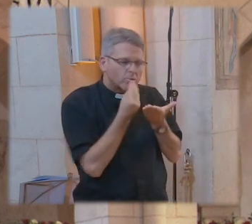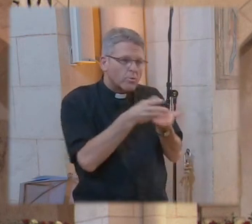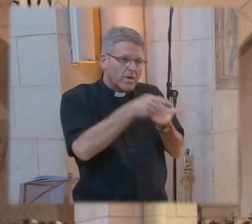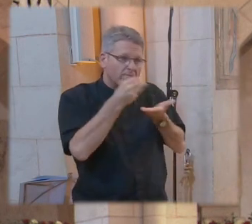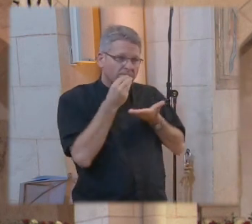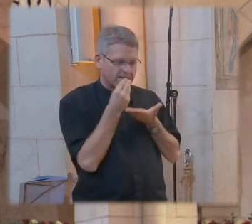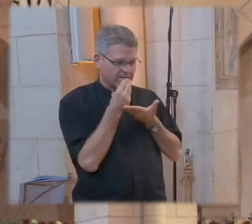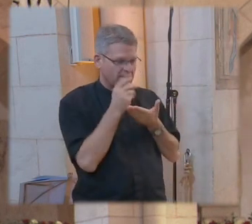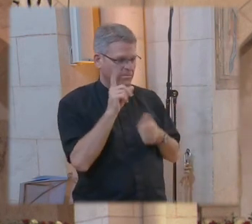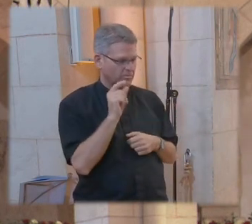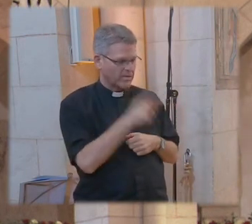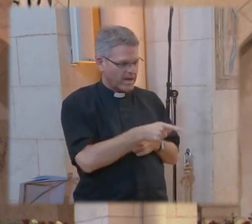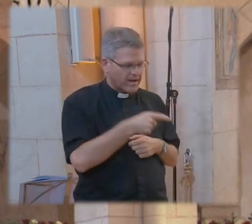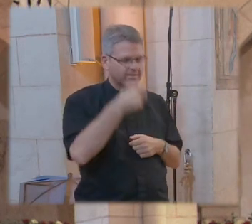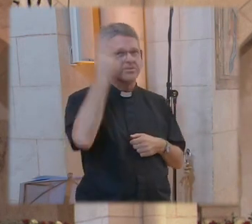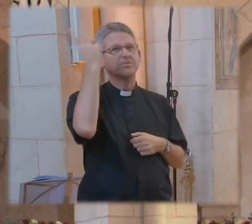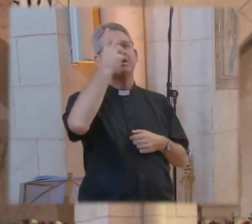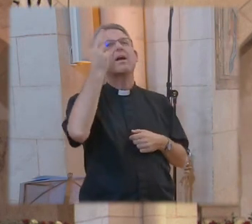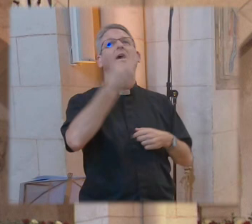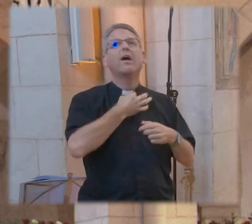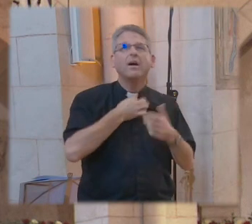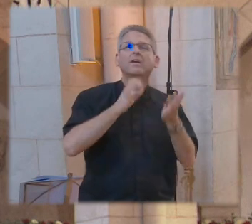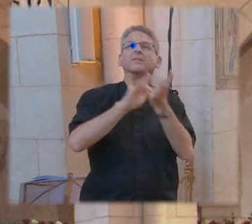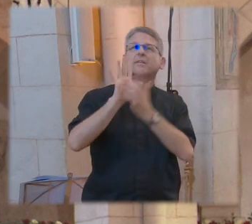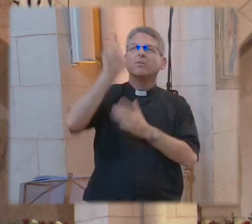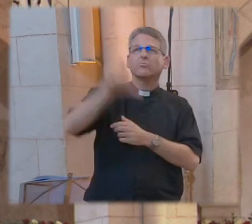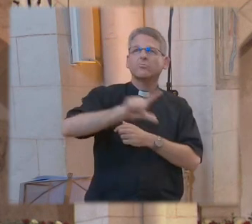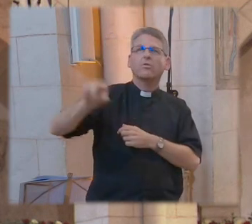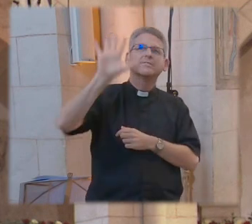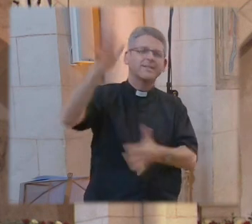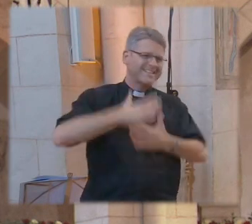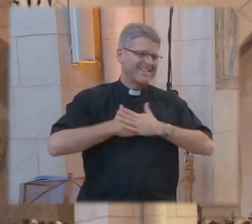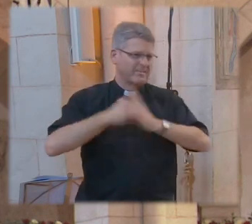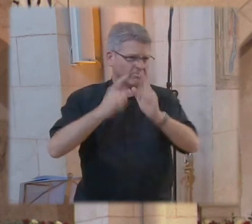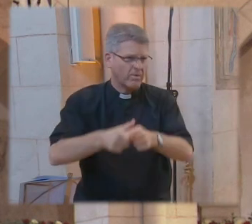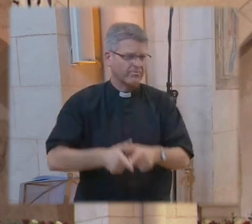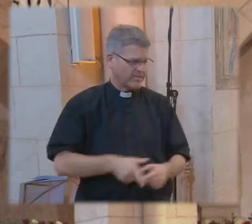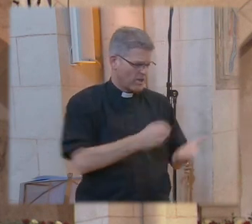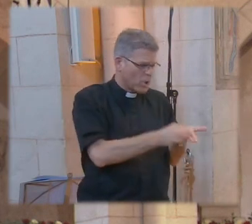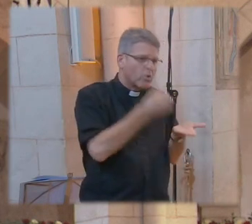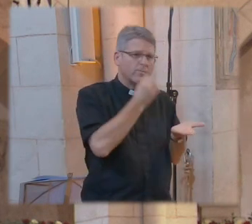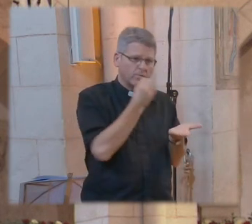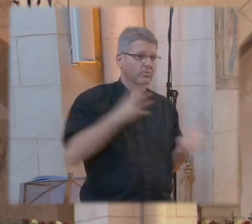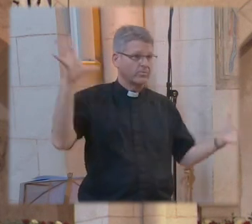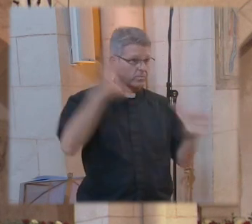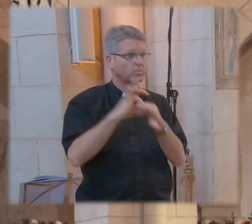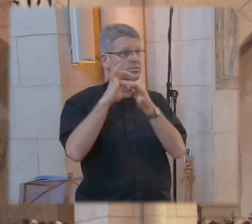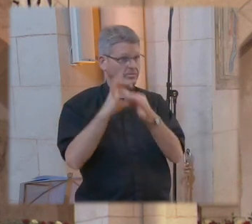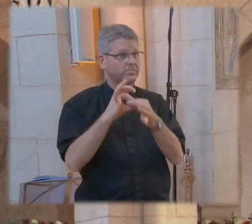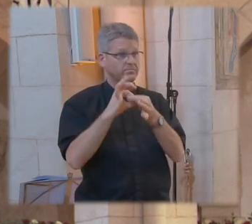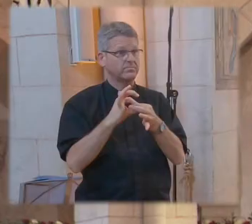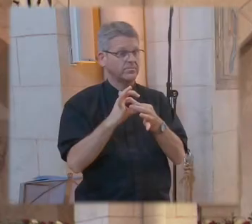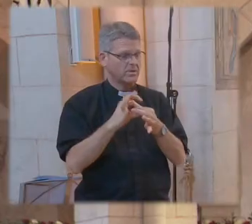sakramentale Vergegenwärtigung des Liebesopfers Jesu am Kreuz feiern und Gott bitten, dass auch wir eine Opfergabe in